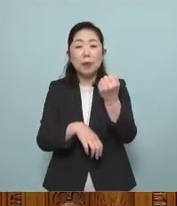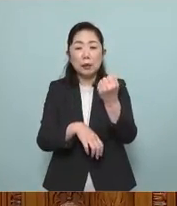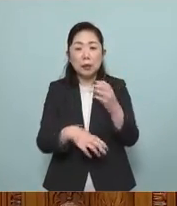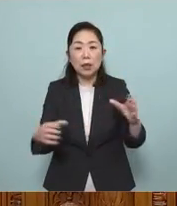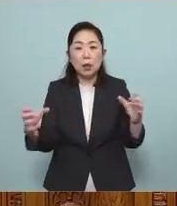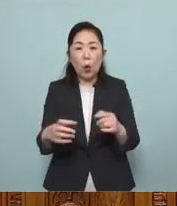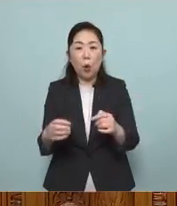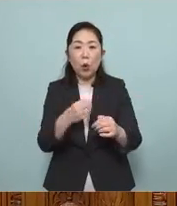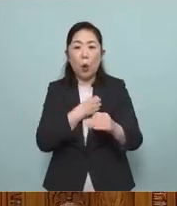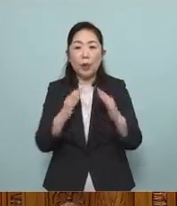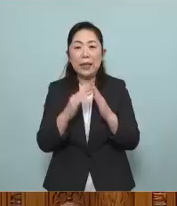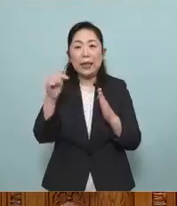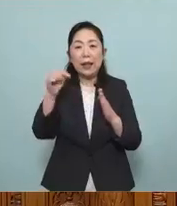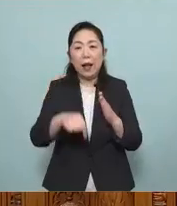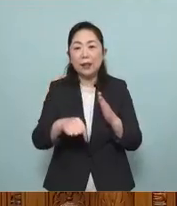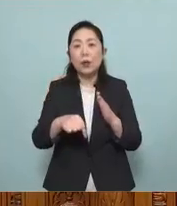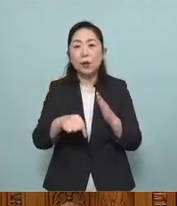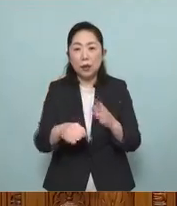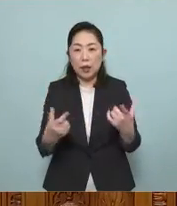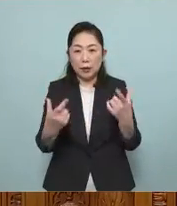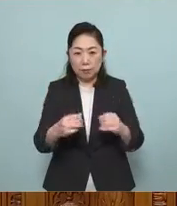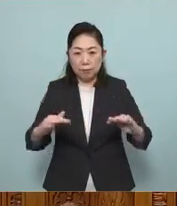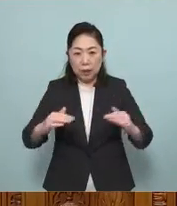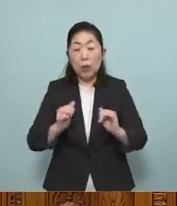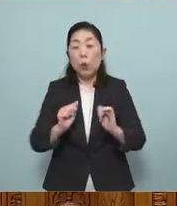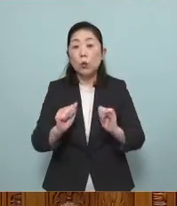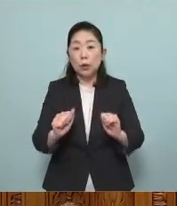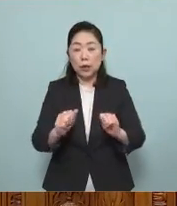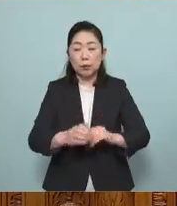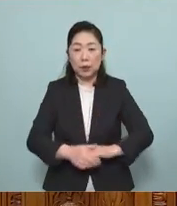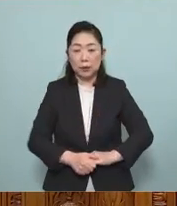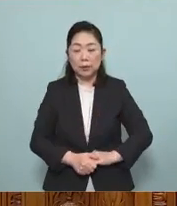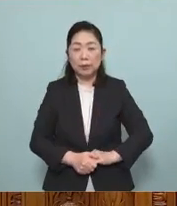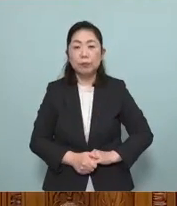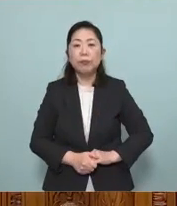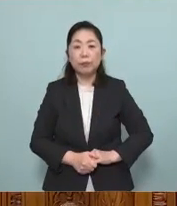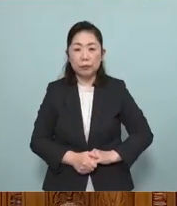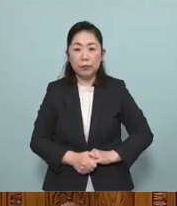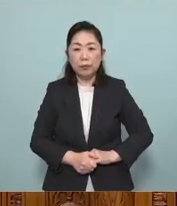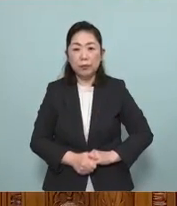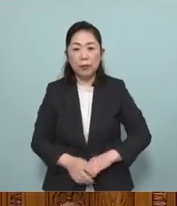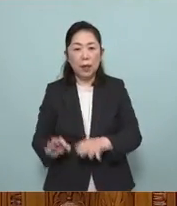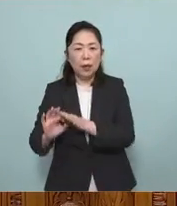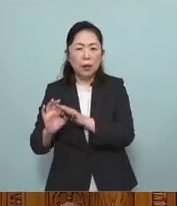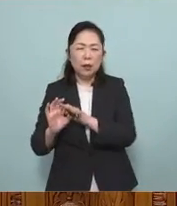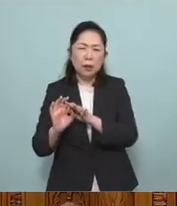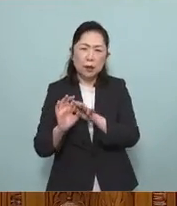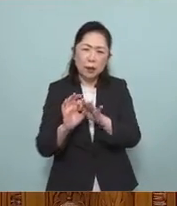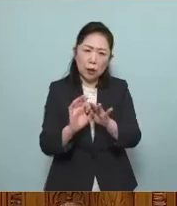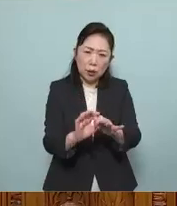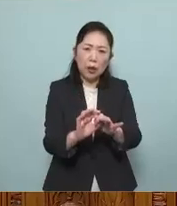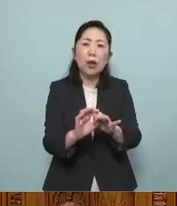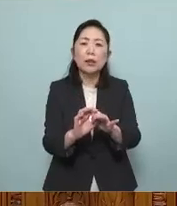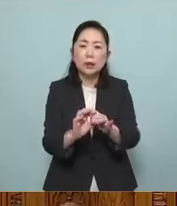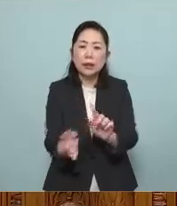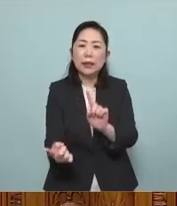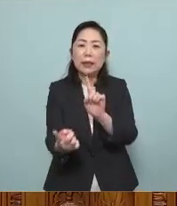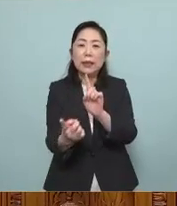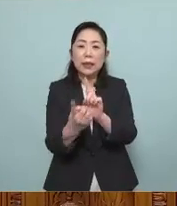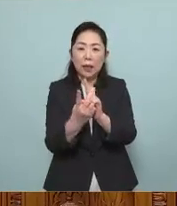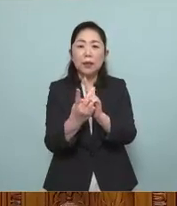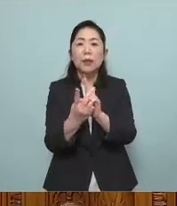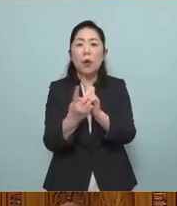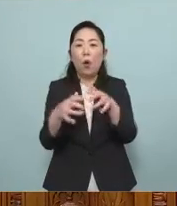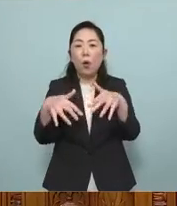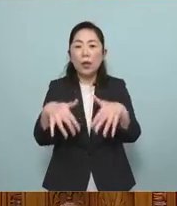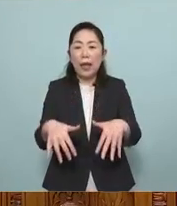委員会においてしっかりと議論をいたします。息の長い感染症対応体制の強